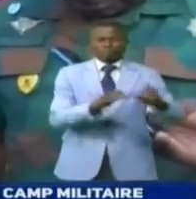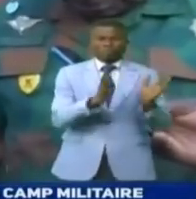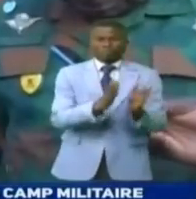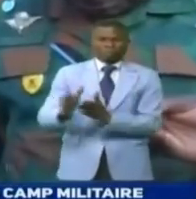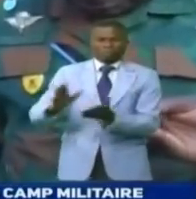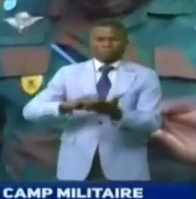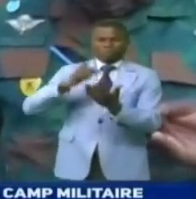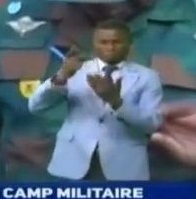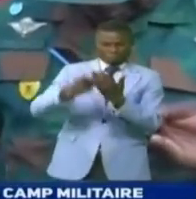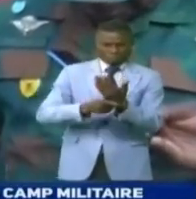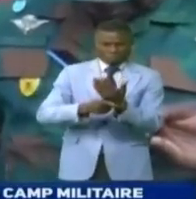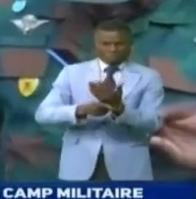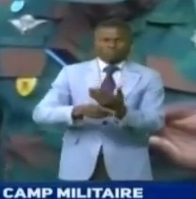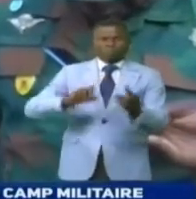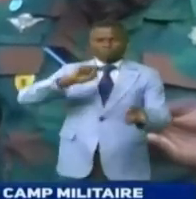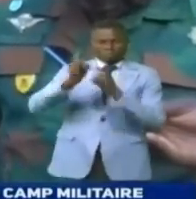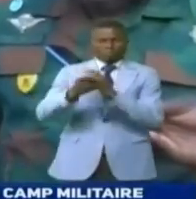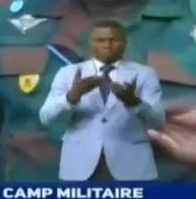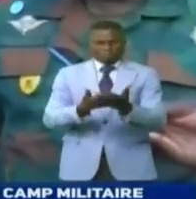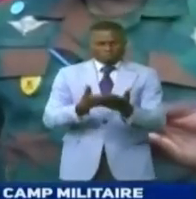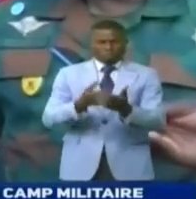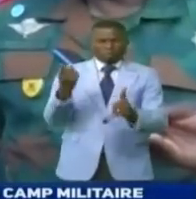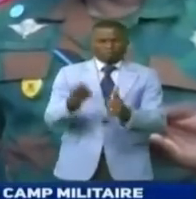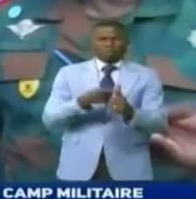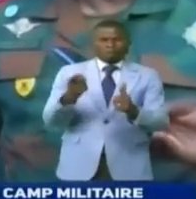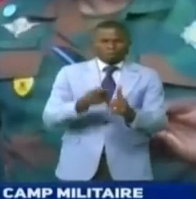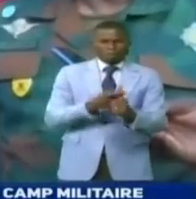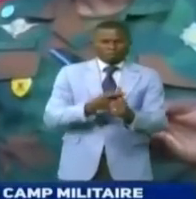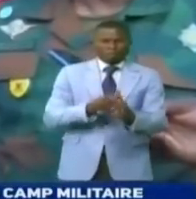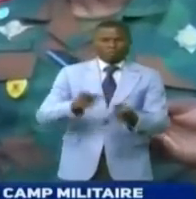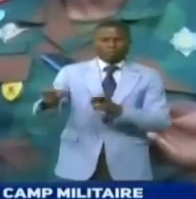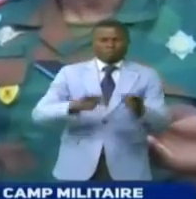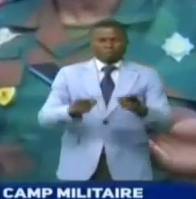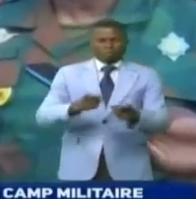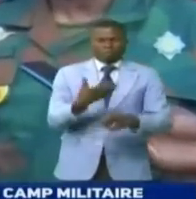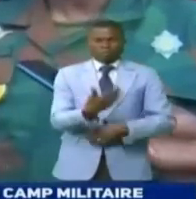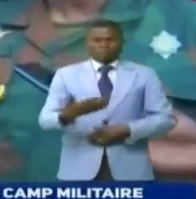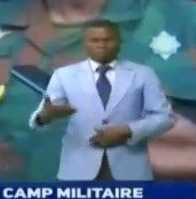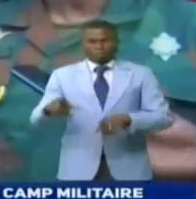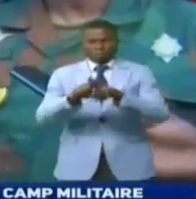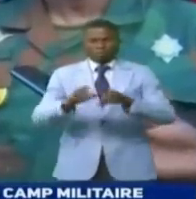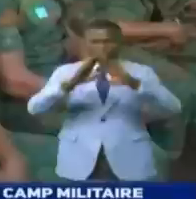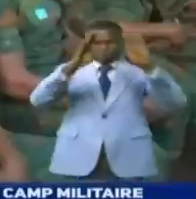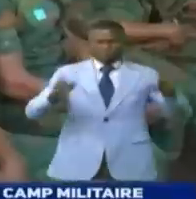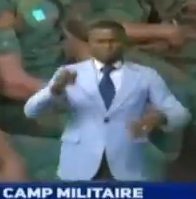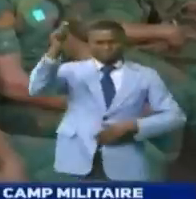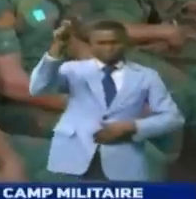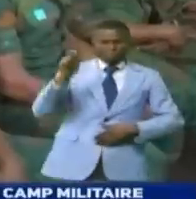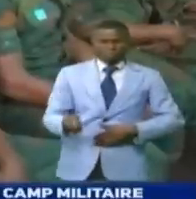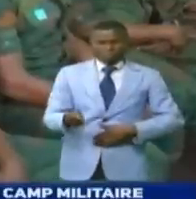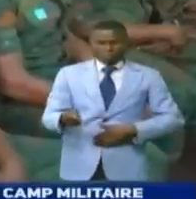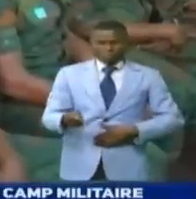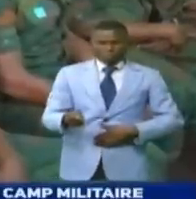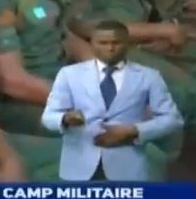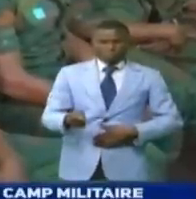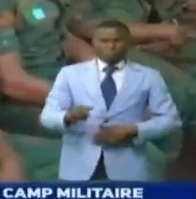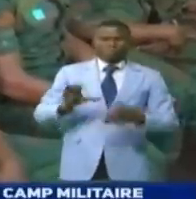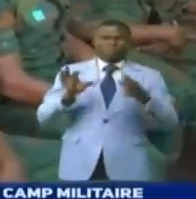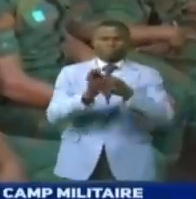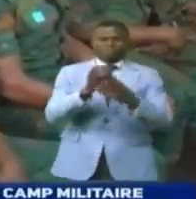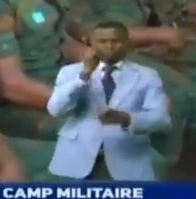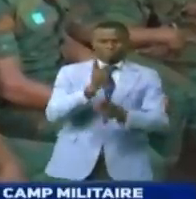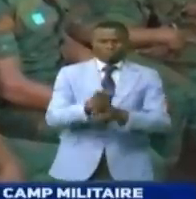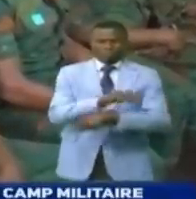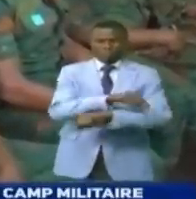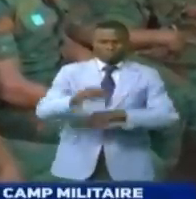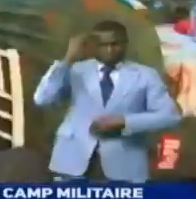prévues dans le cadre de cette réforme, il y a aussi la gestion des équipements et des camps militaires. C'est la parfaite collaboration entre les